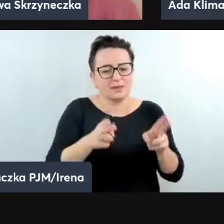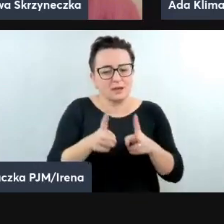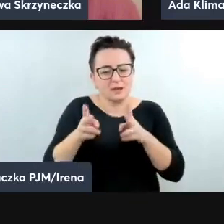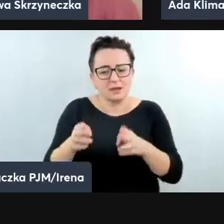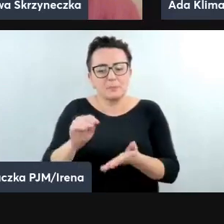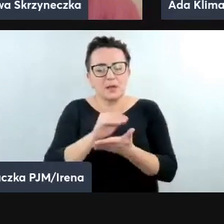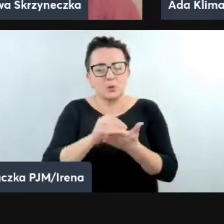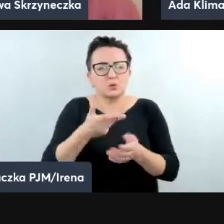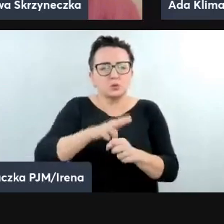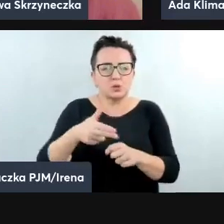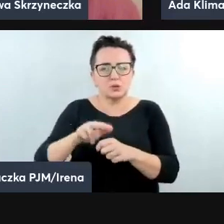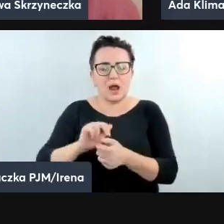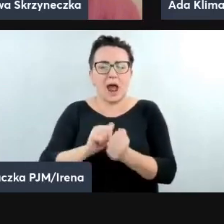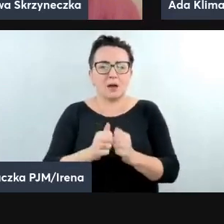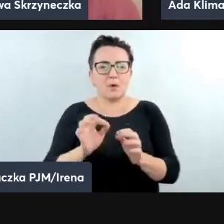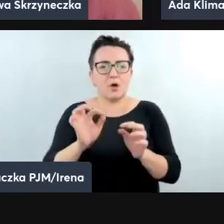żeby zapamiętali.